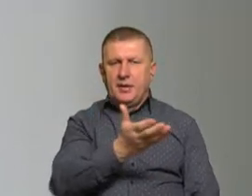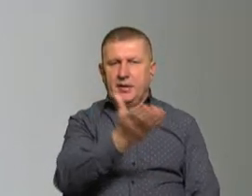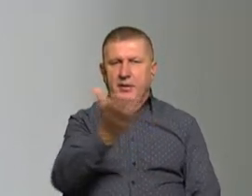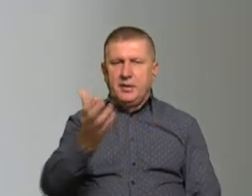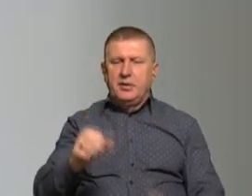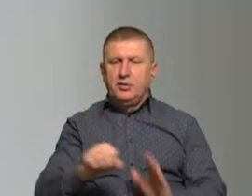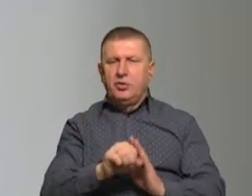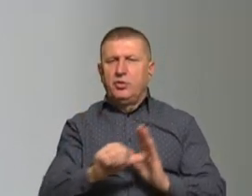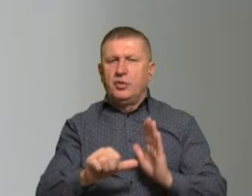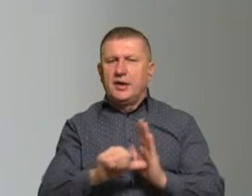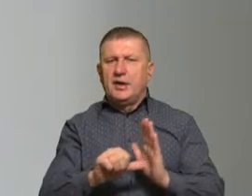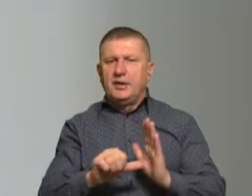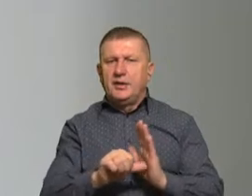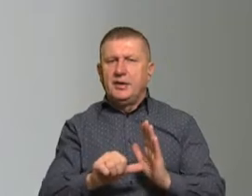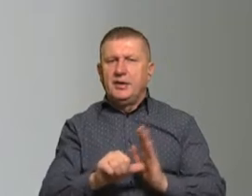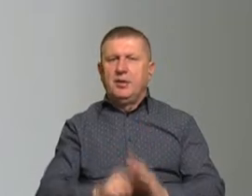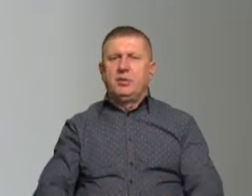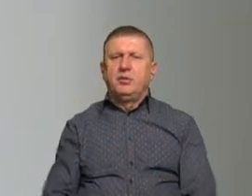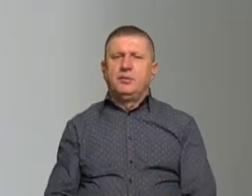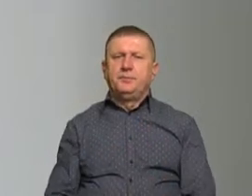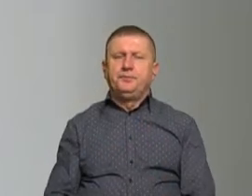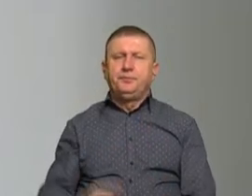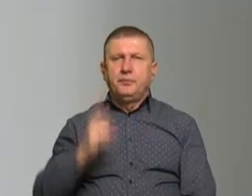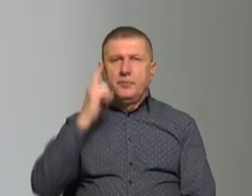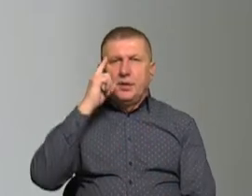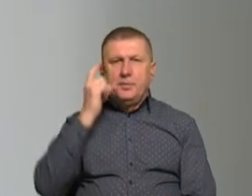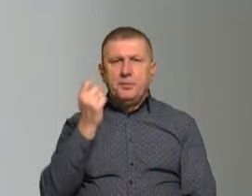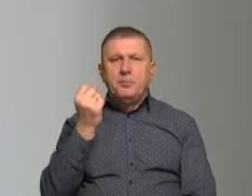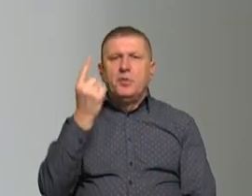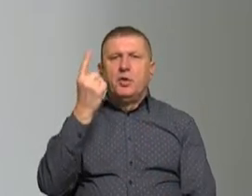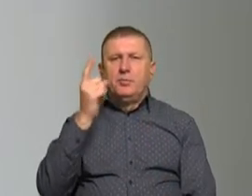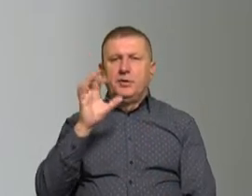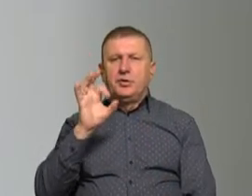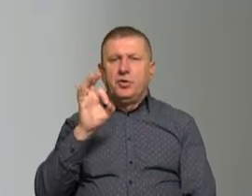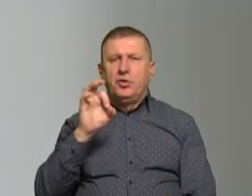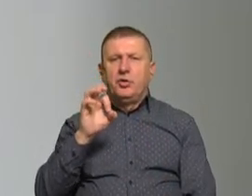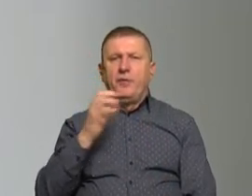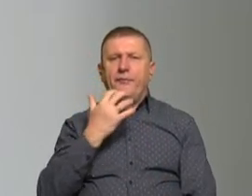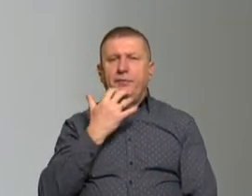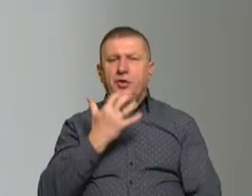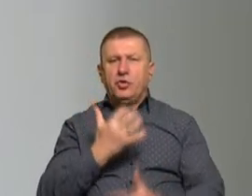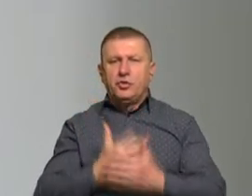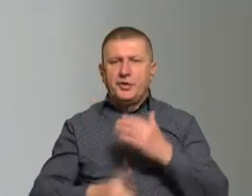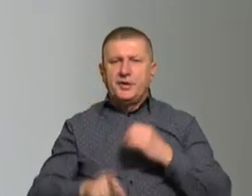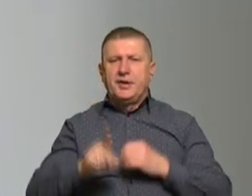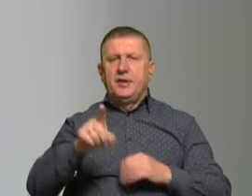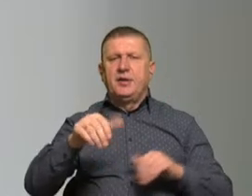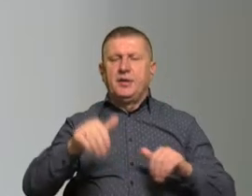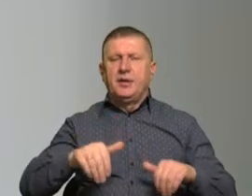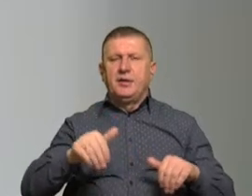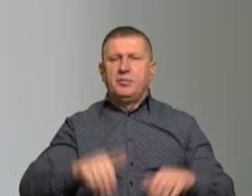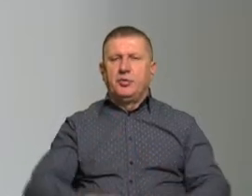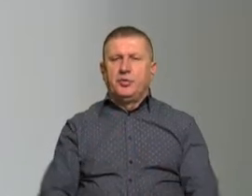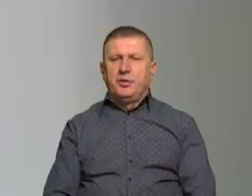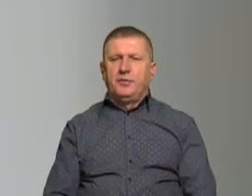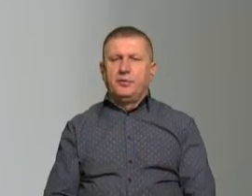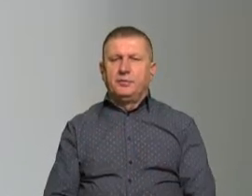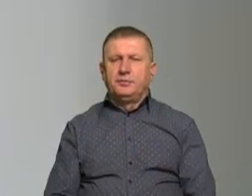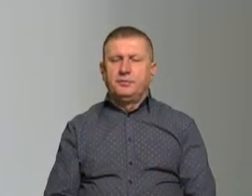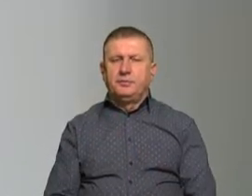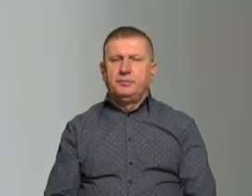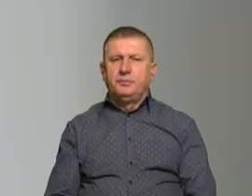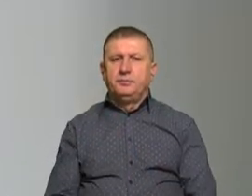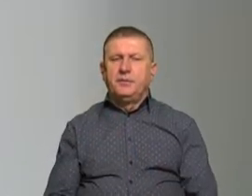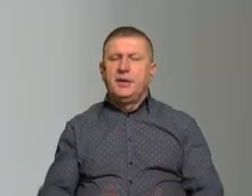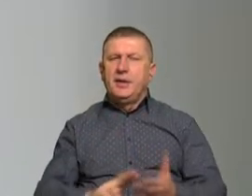kandydatów na urząd prezydenta Bielska-Białej, o pomysł na wykorzystanie tego potencjału i tych możliwości, o pomysł